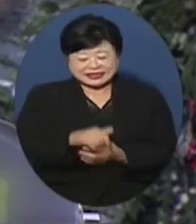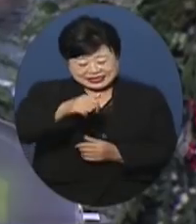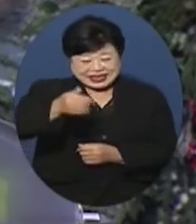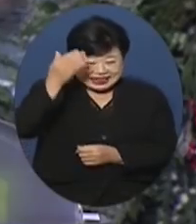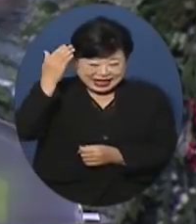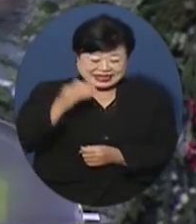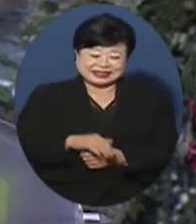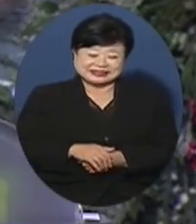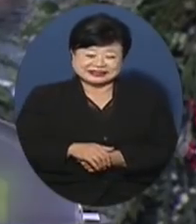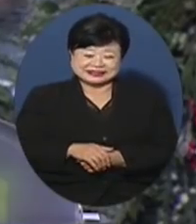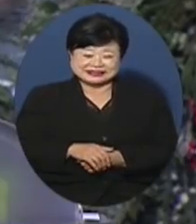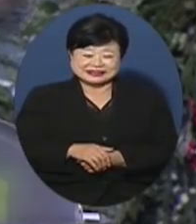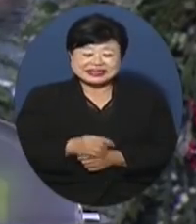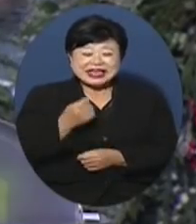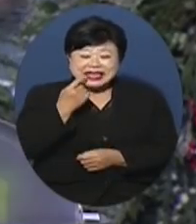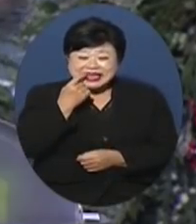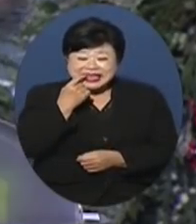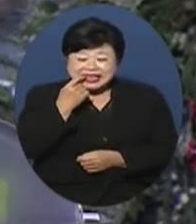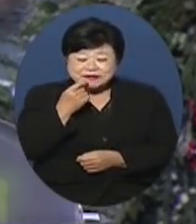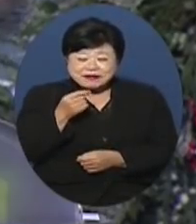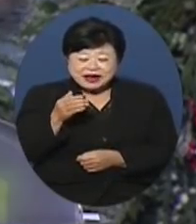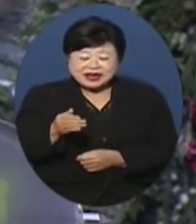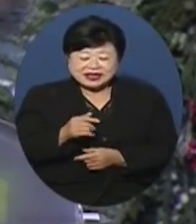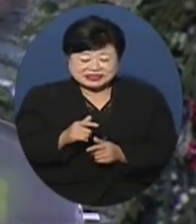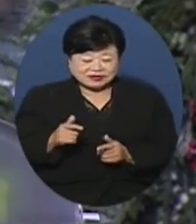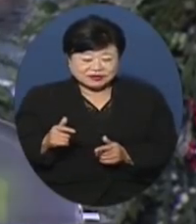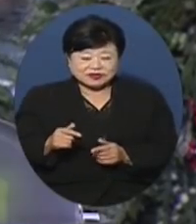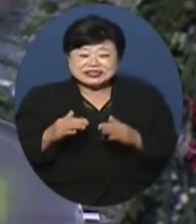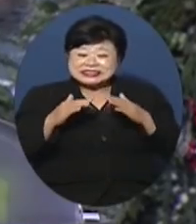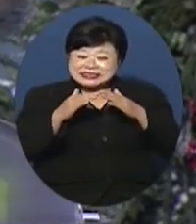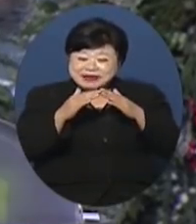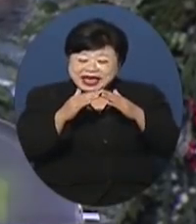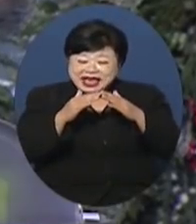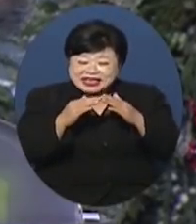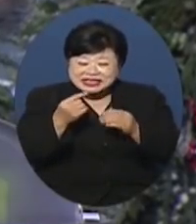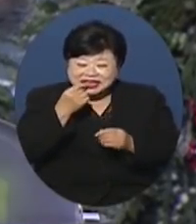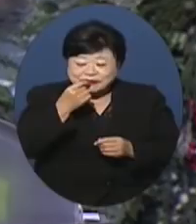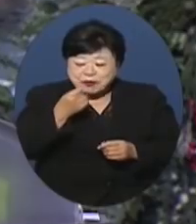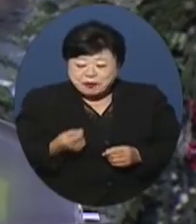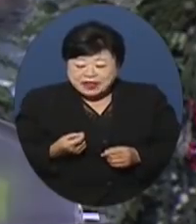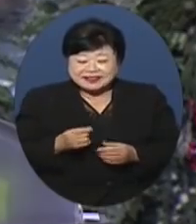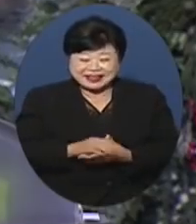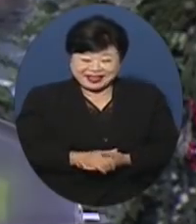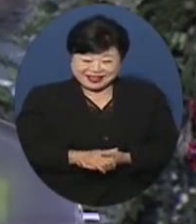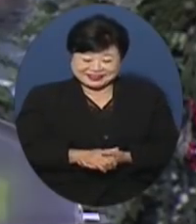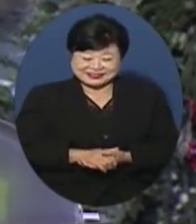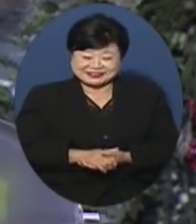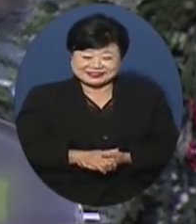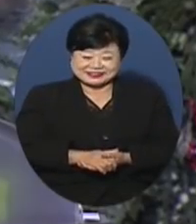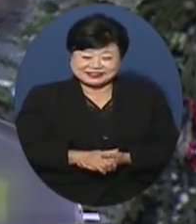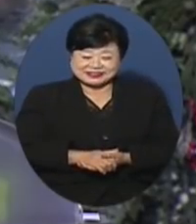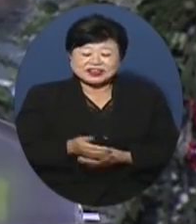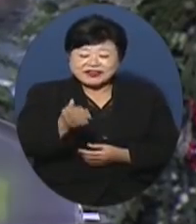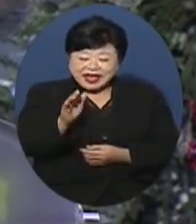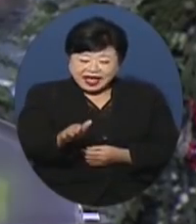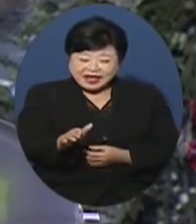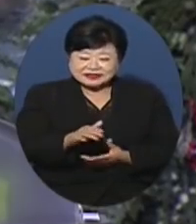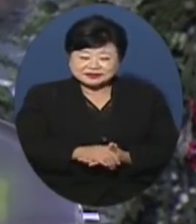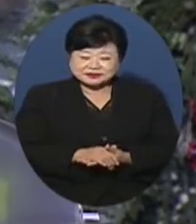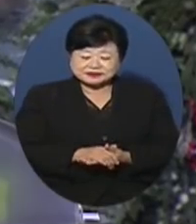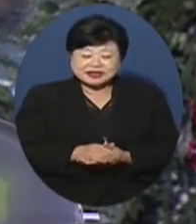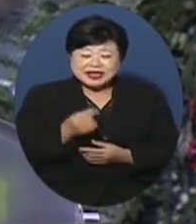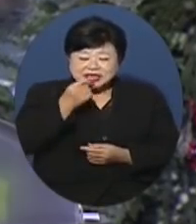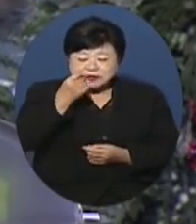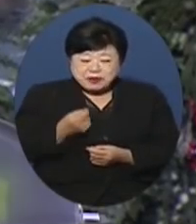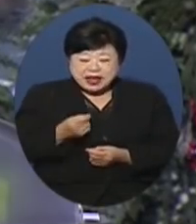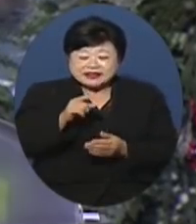옛날에는 대부분 치과에 가지 않고 집에서 이를 뽑았습니다. 그런데 이를